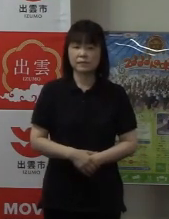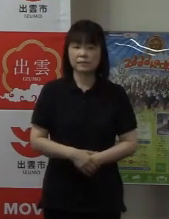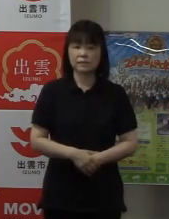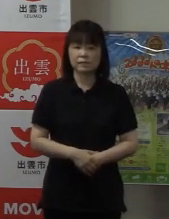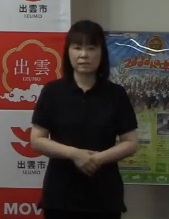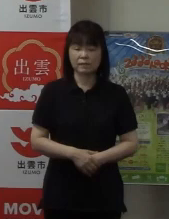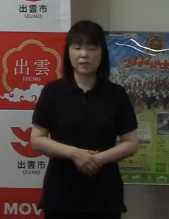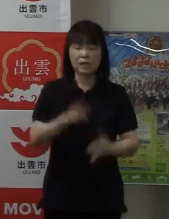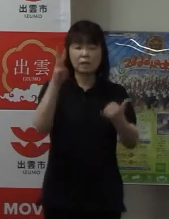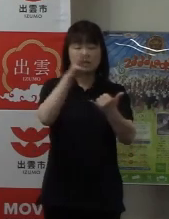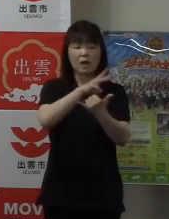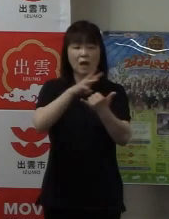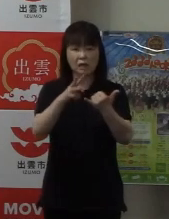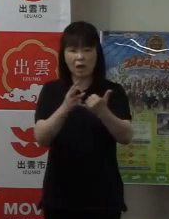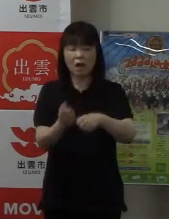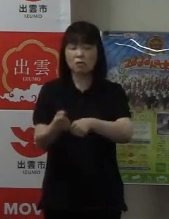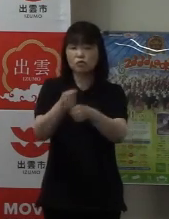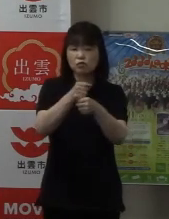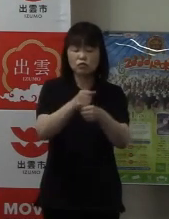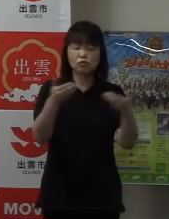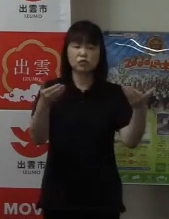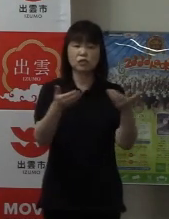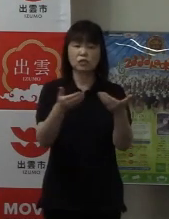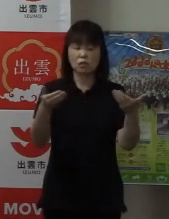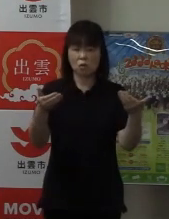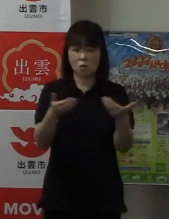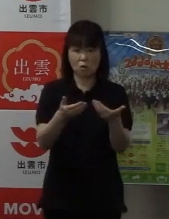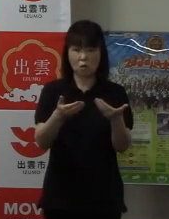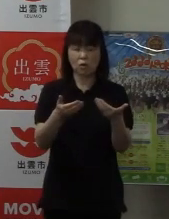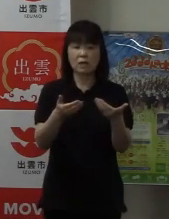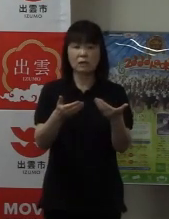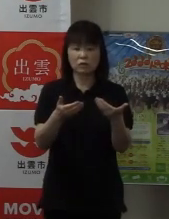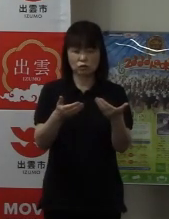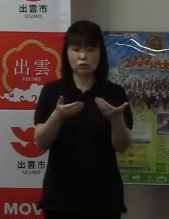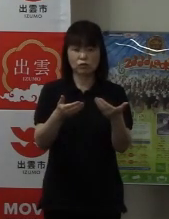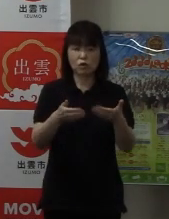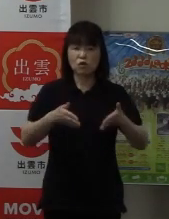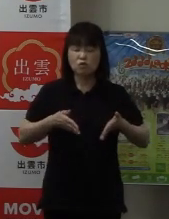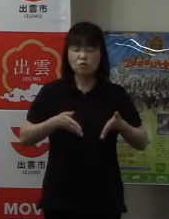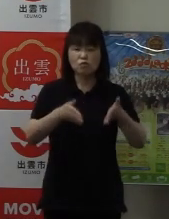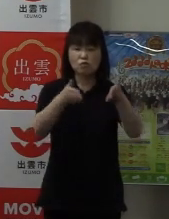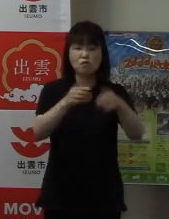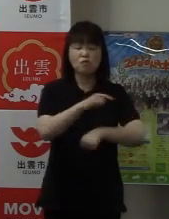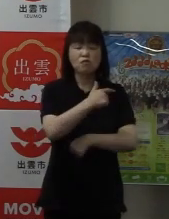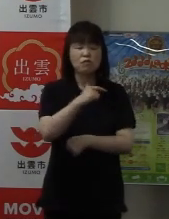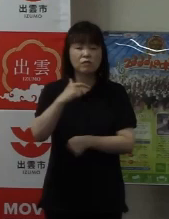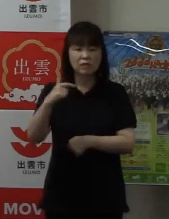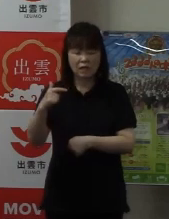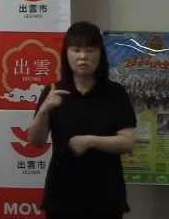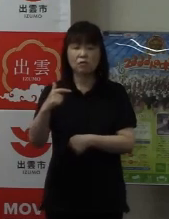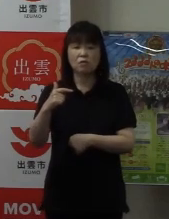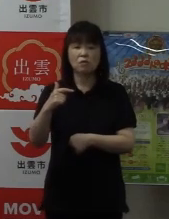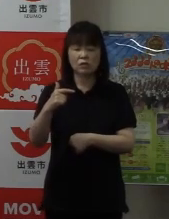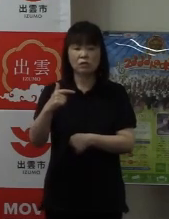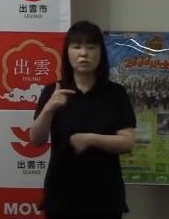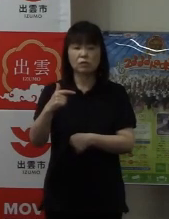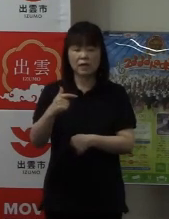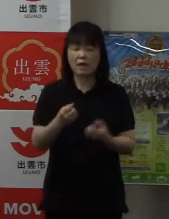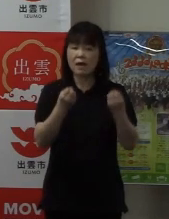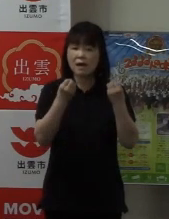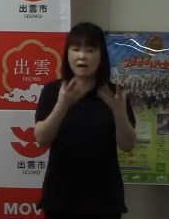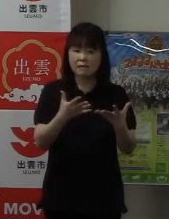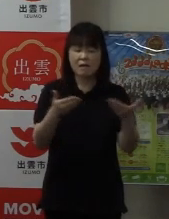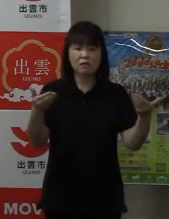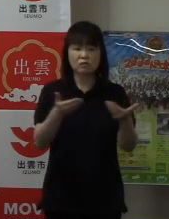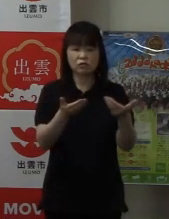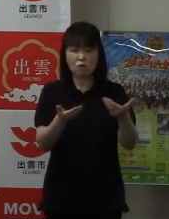次に、災害復旧事業であります。公共土木施設ということで一部新規も含みます